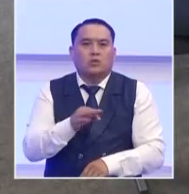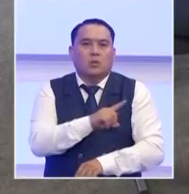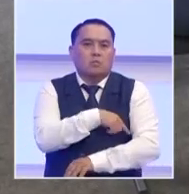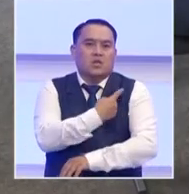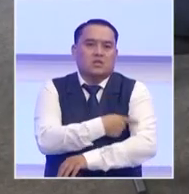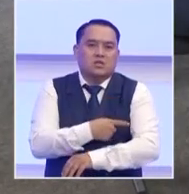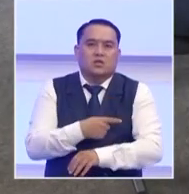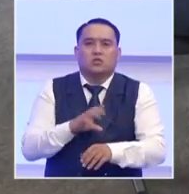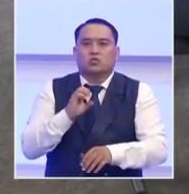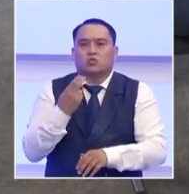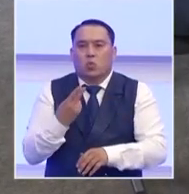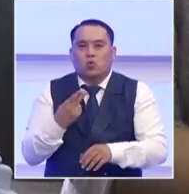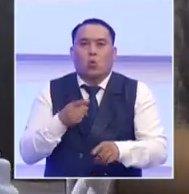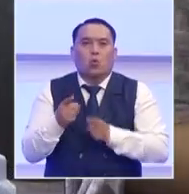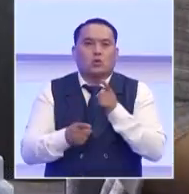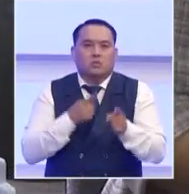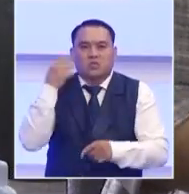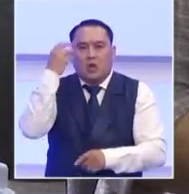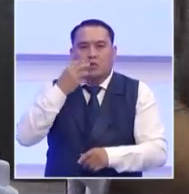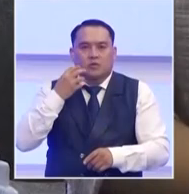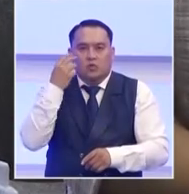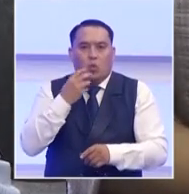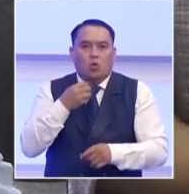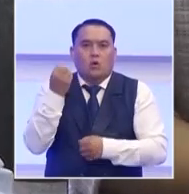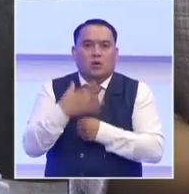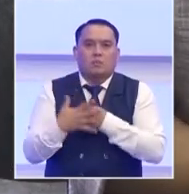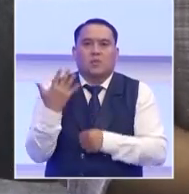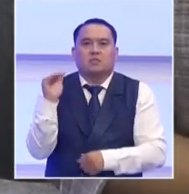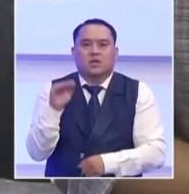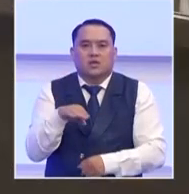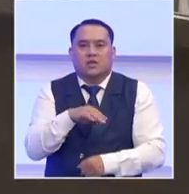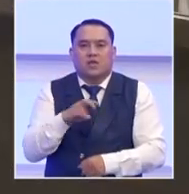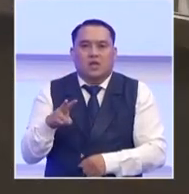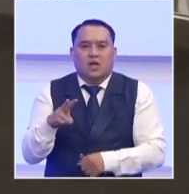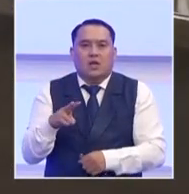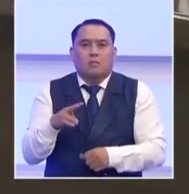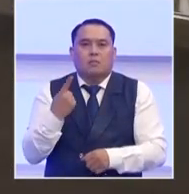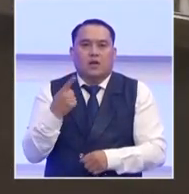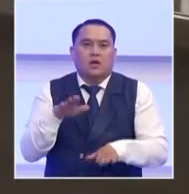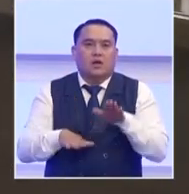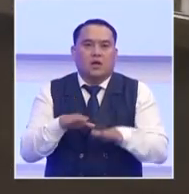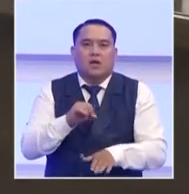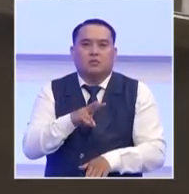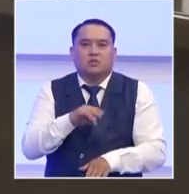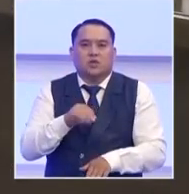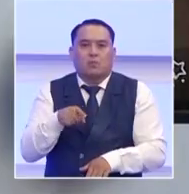облыстық медициналық әлеуметтік оңалту және психотерапия орталығында 5000 теңгеге бір келі ірімшік,